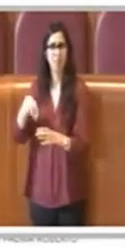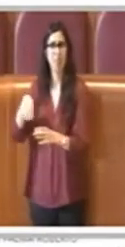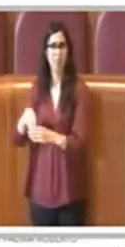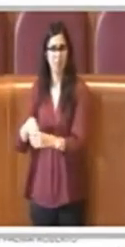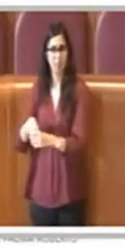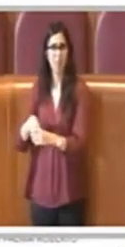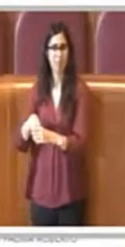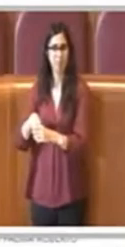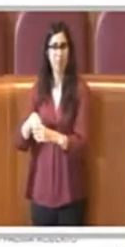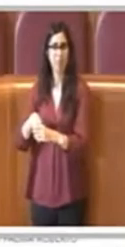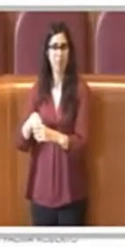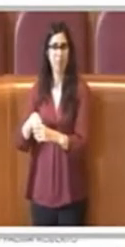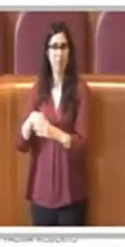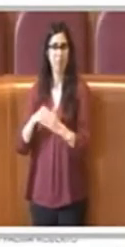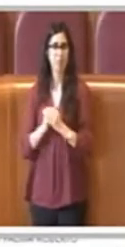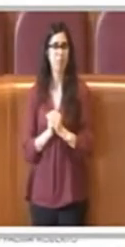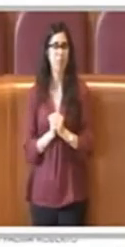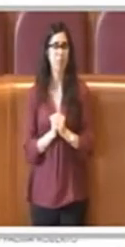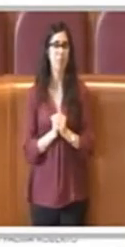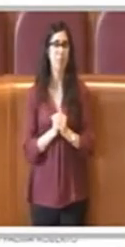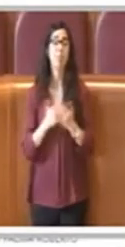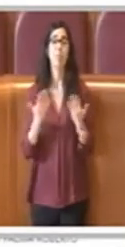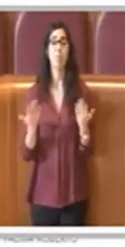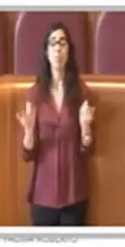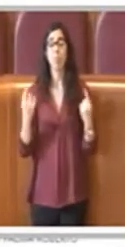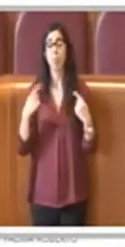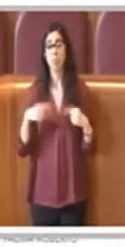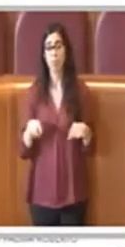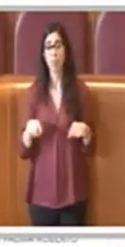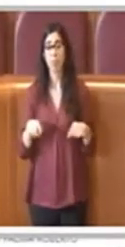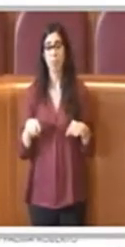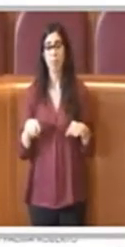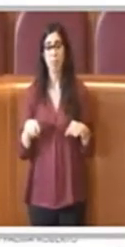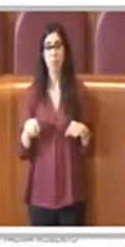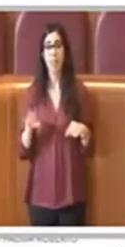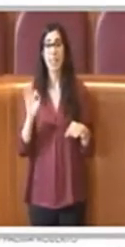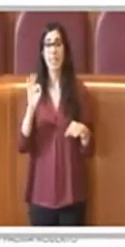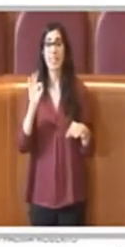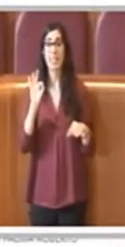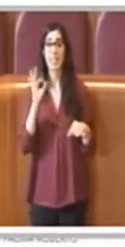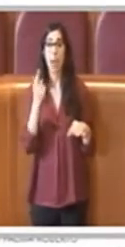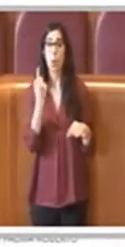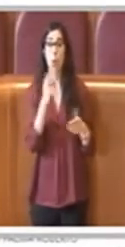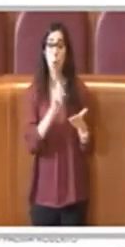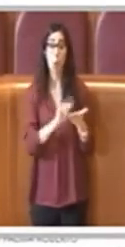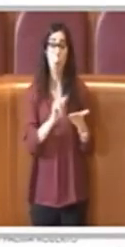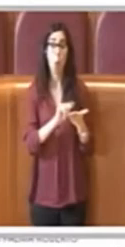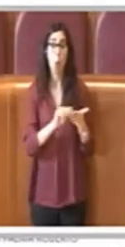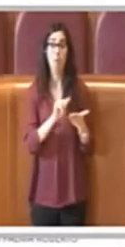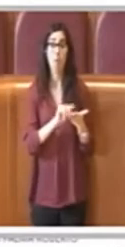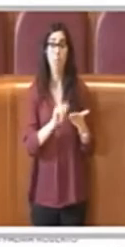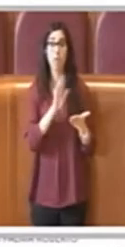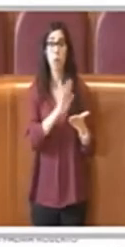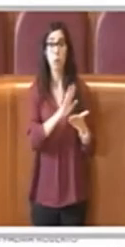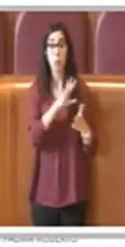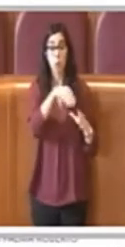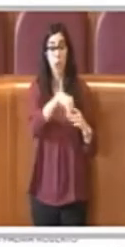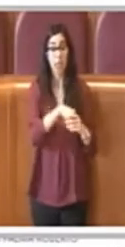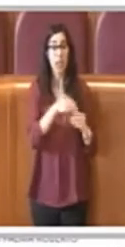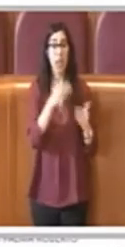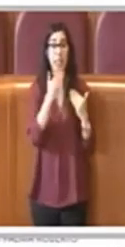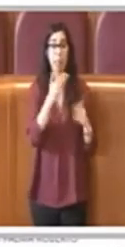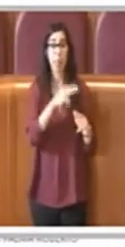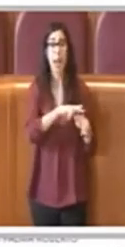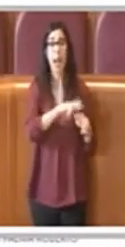in cui bisogna tener conto della disabilità. Per cui ecco, avere questo ufficio in capo all'Assemblea Capitolina dà proprio